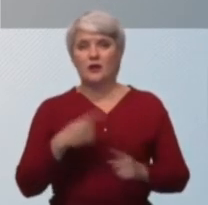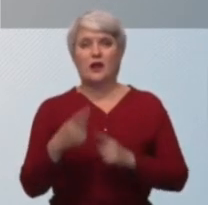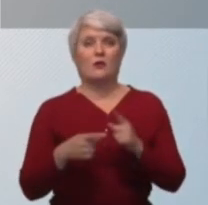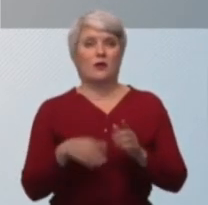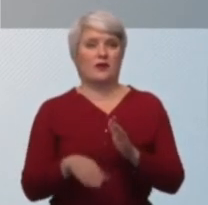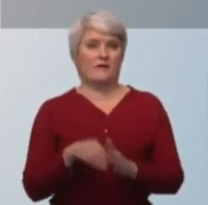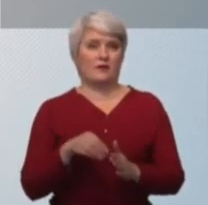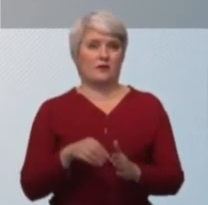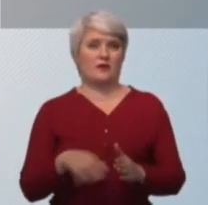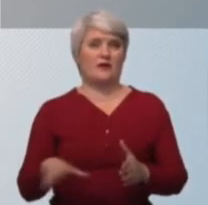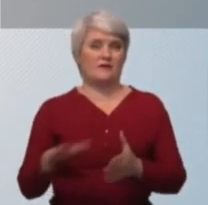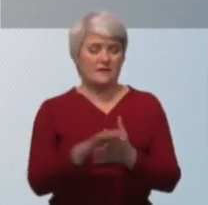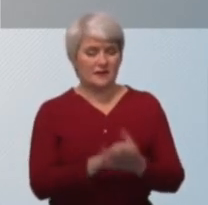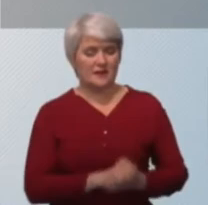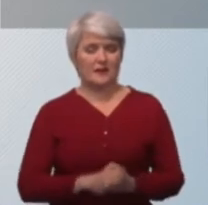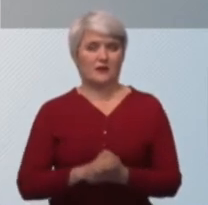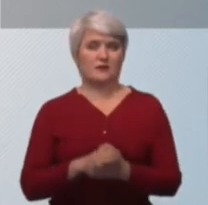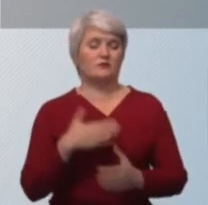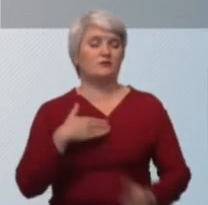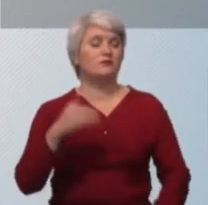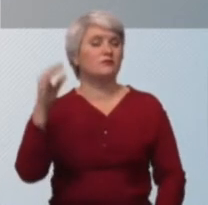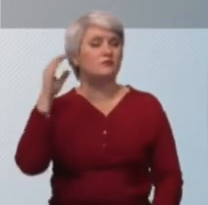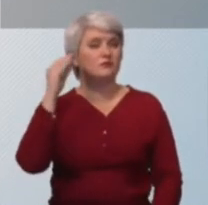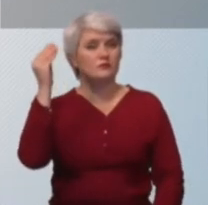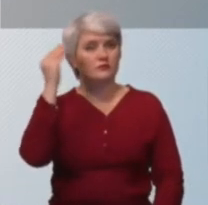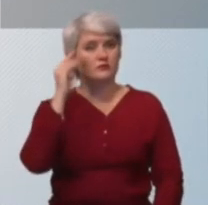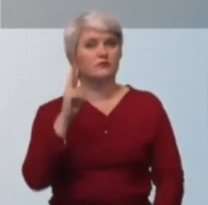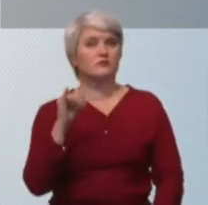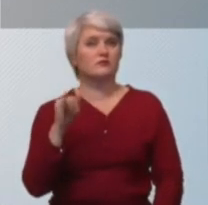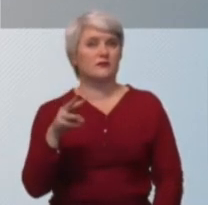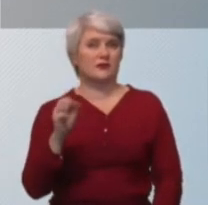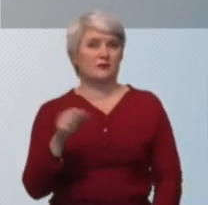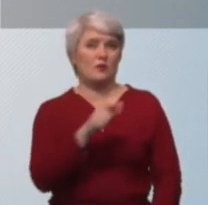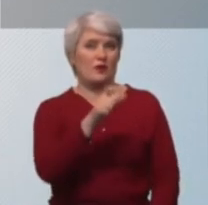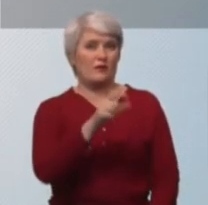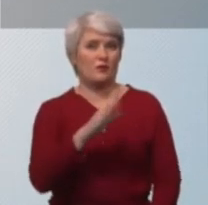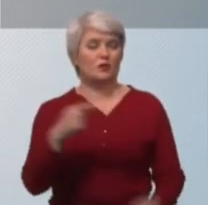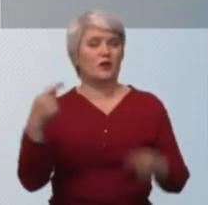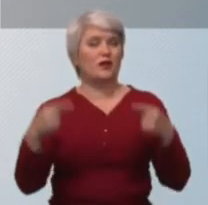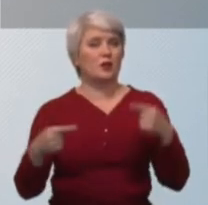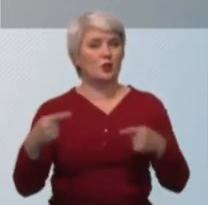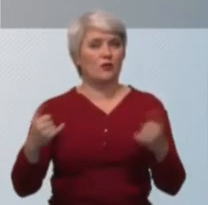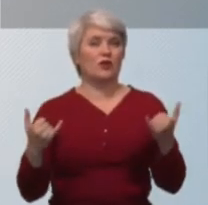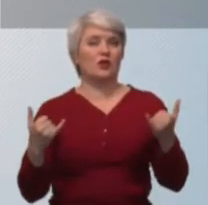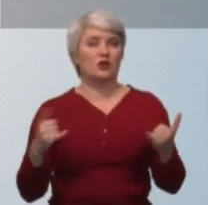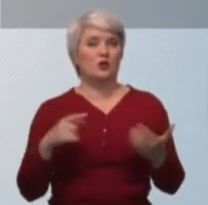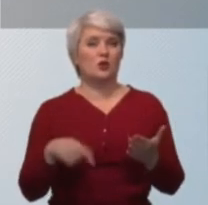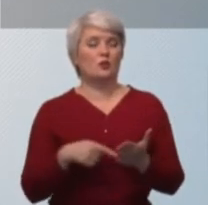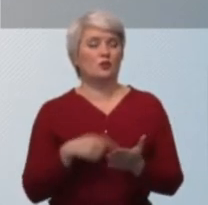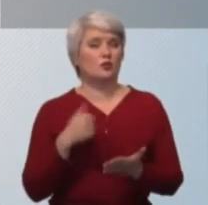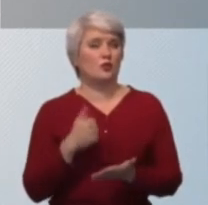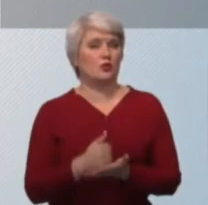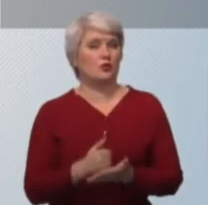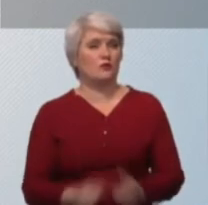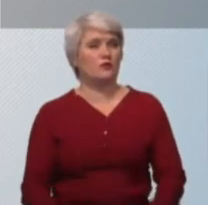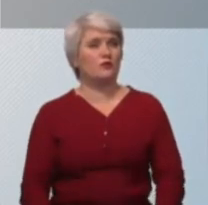Хочу почути думку Віталія Кіма, тому що, можливо, хоча б він буде критикувати чинного міського голову. Пане